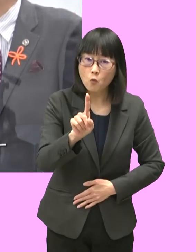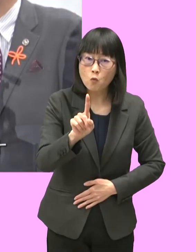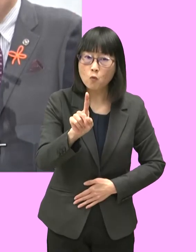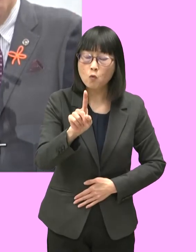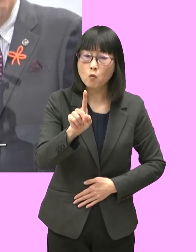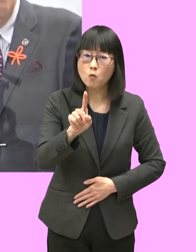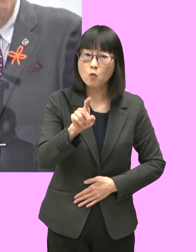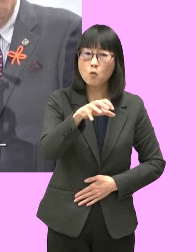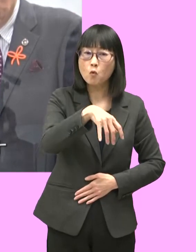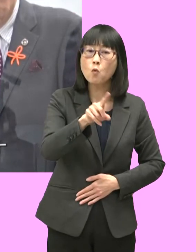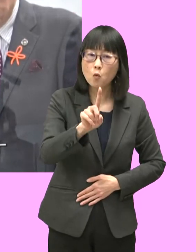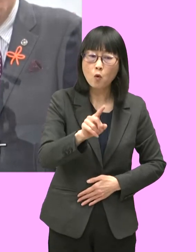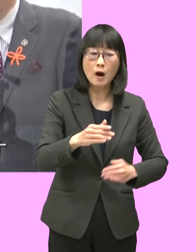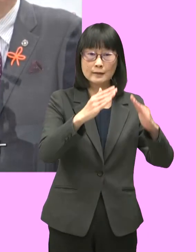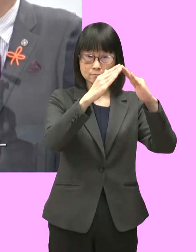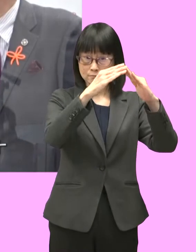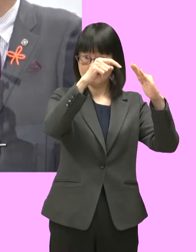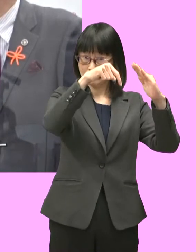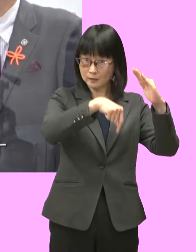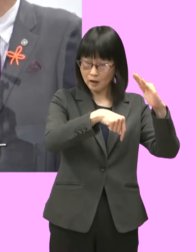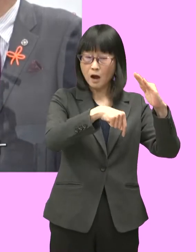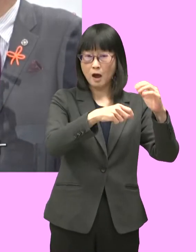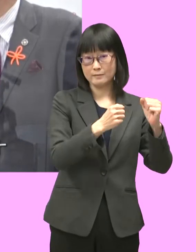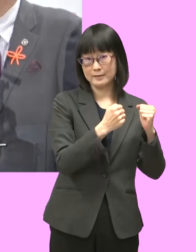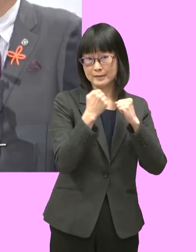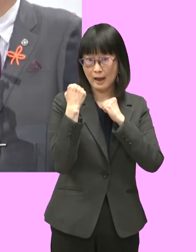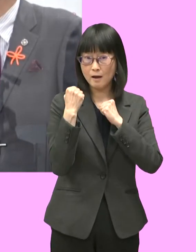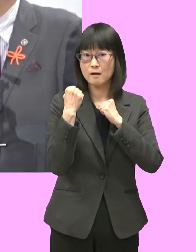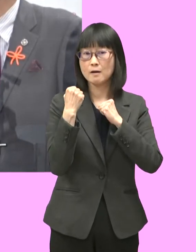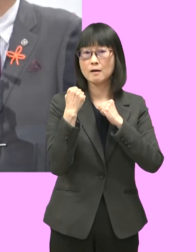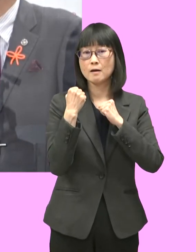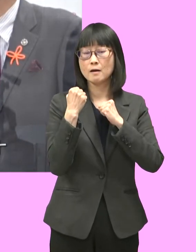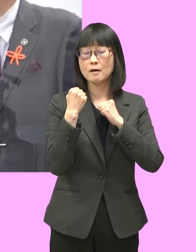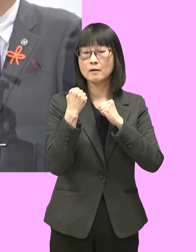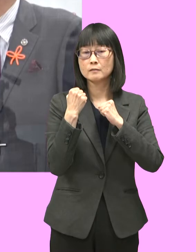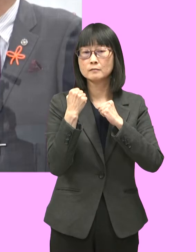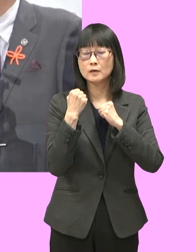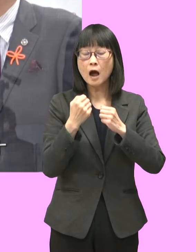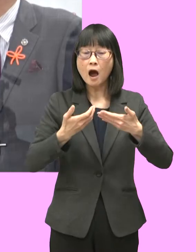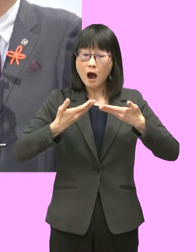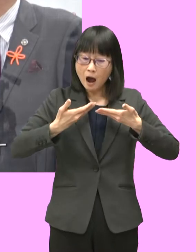自宅避難、安全な場所にある親戚・